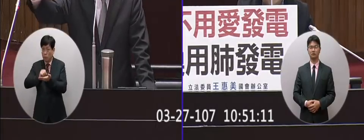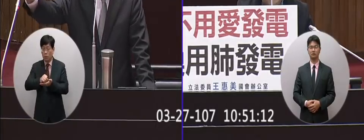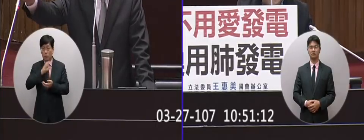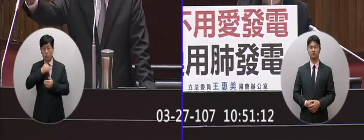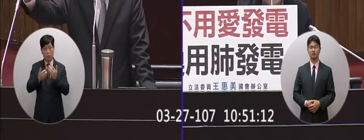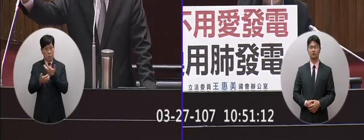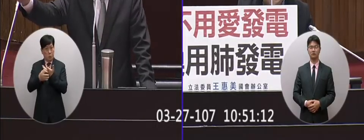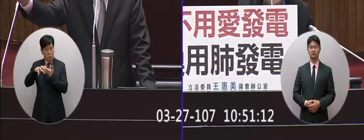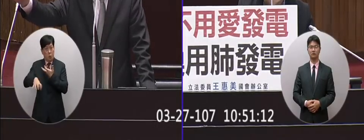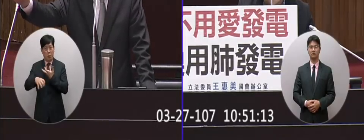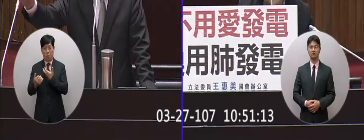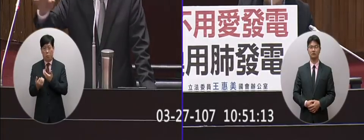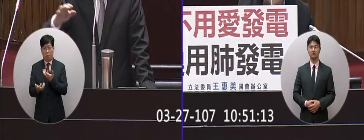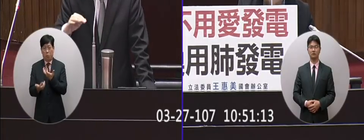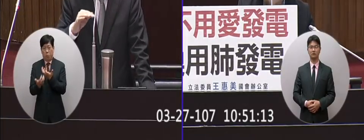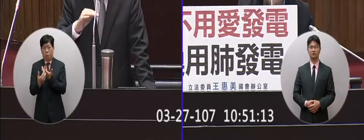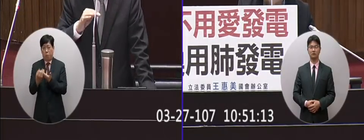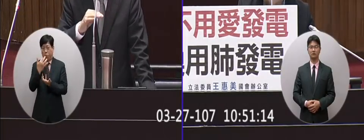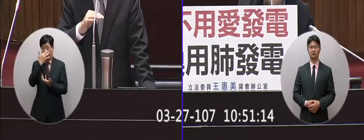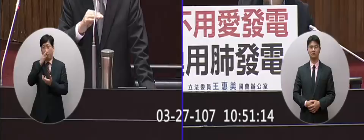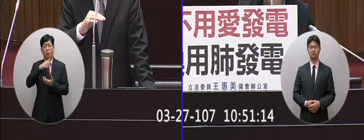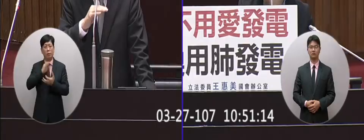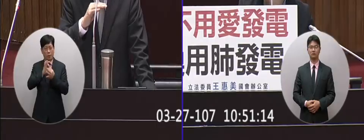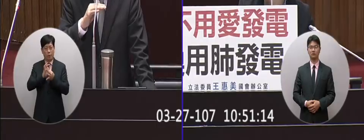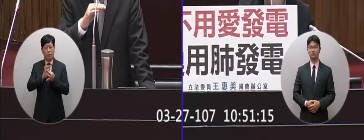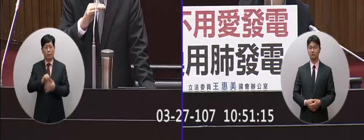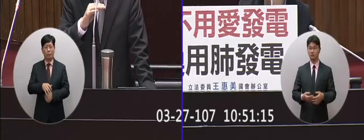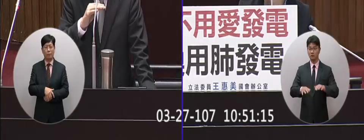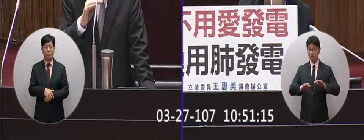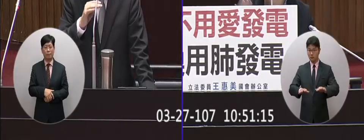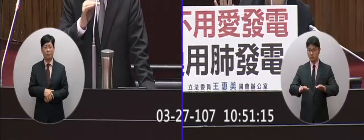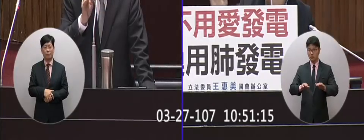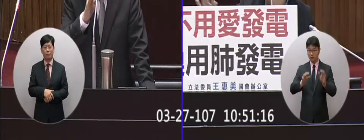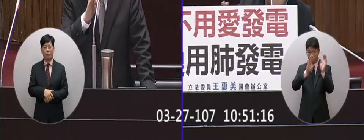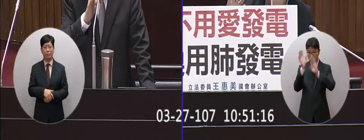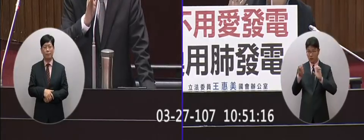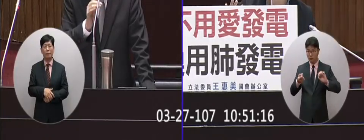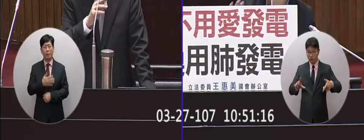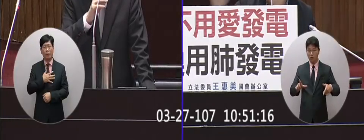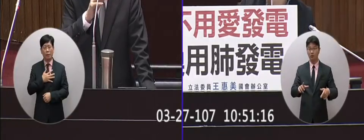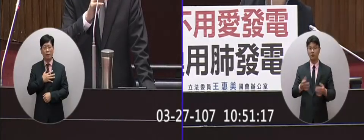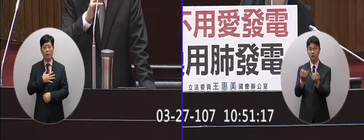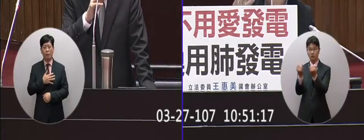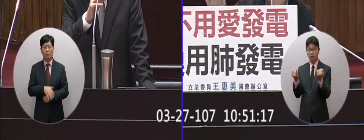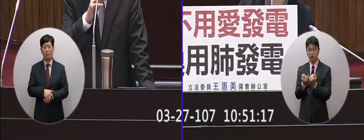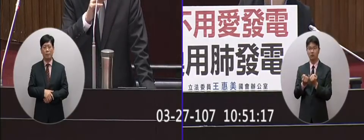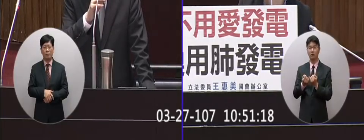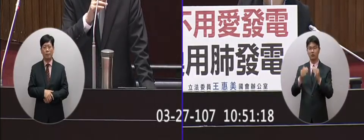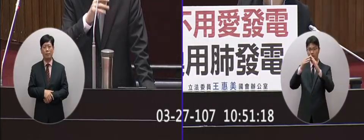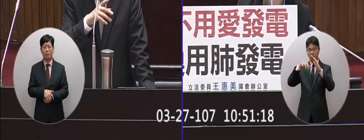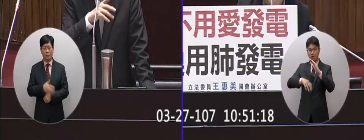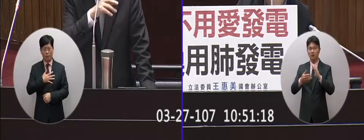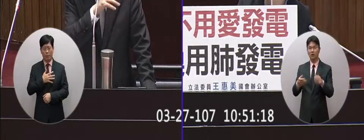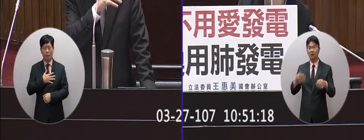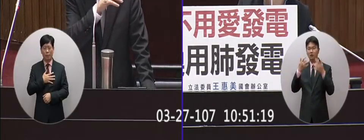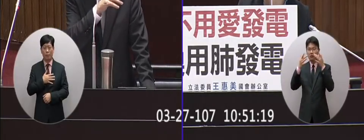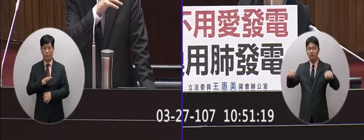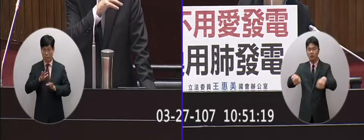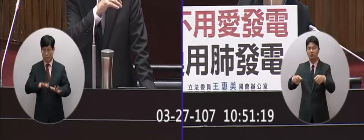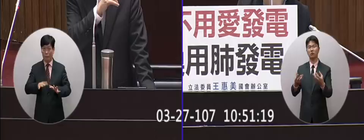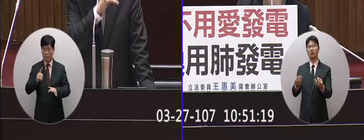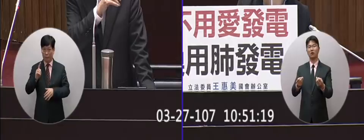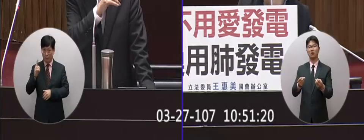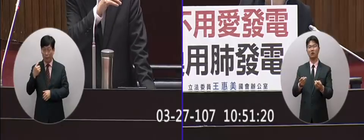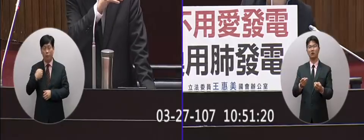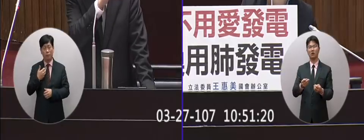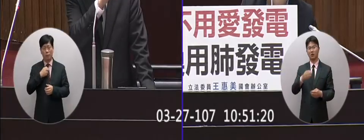厨房的油烟也有关系。啊，那现在因为 社会现在又不一样了哦，因为很多的太太妇女根本就没有下厨哦， 我知道， 还是得到肺